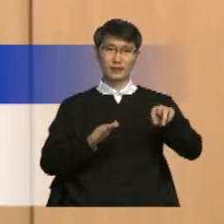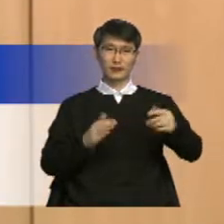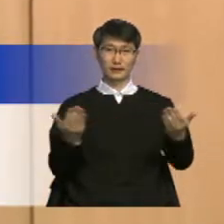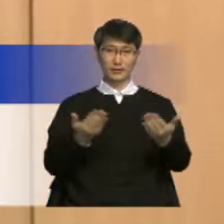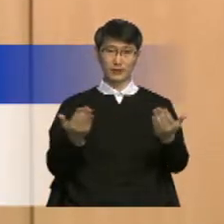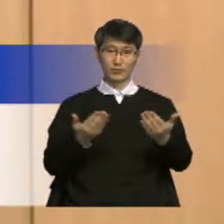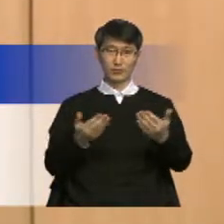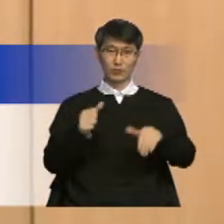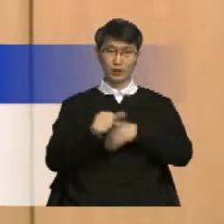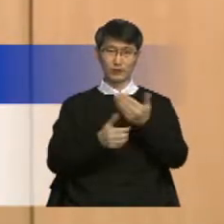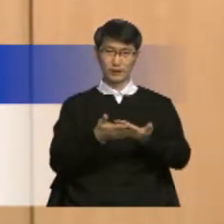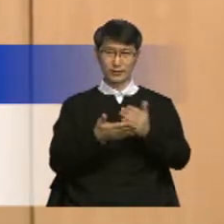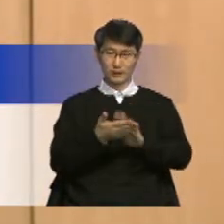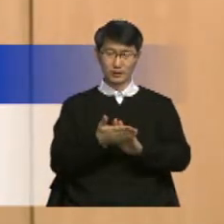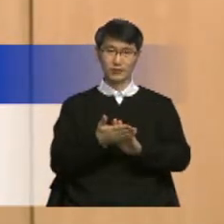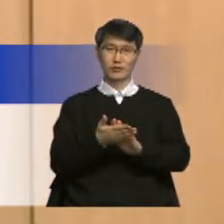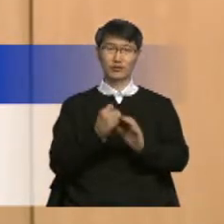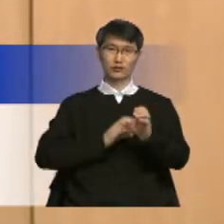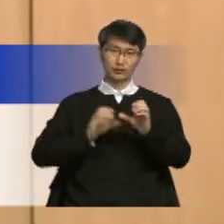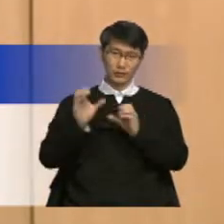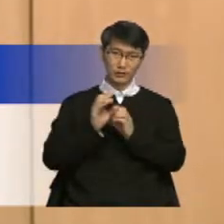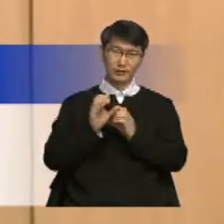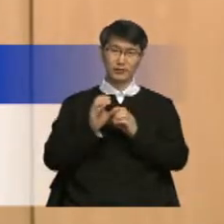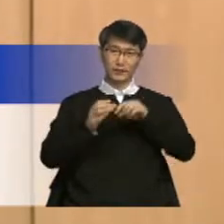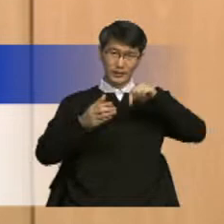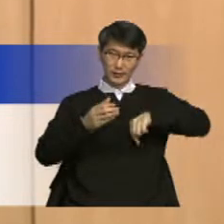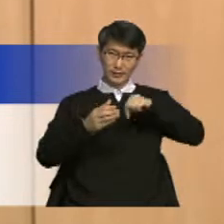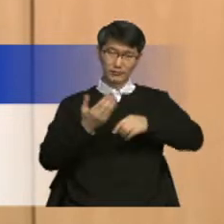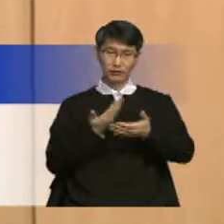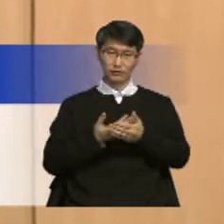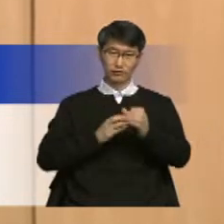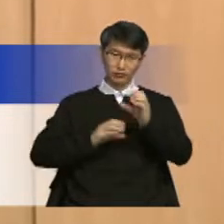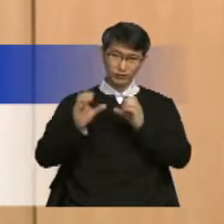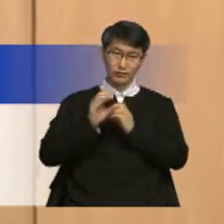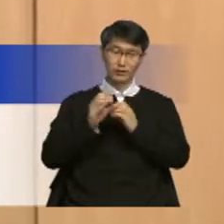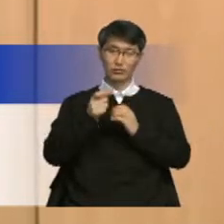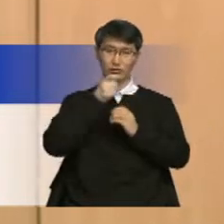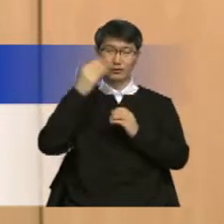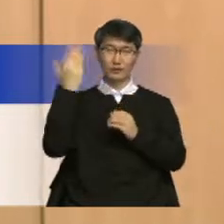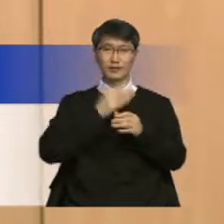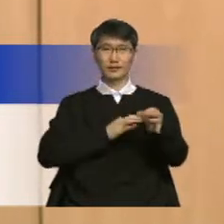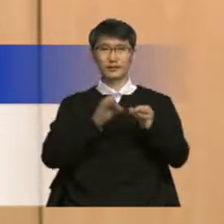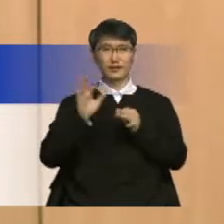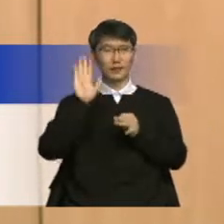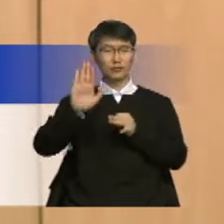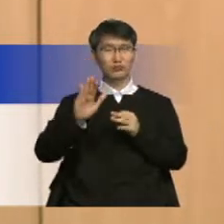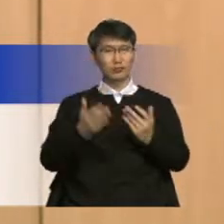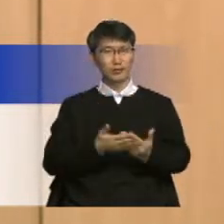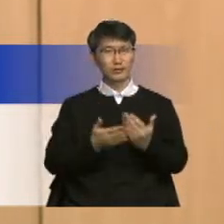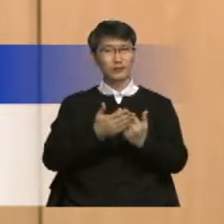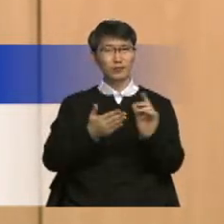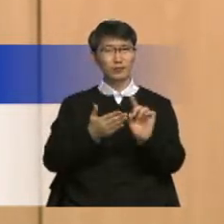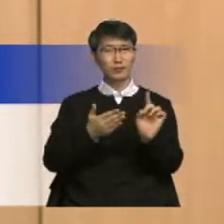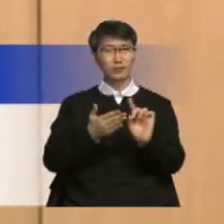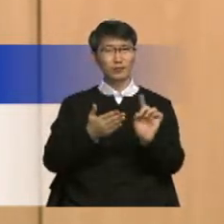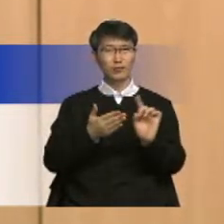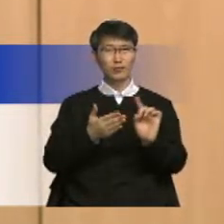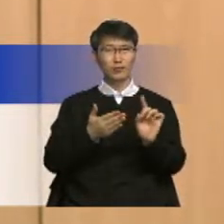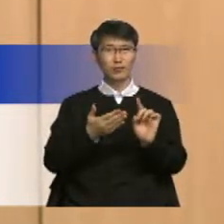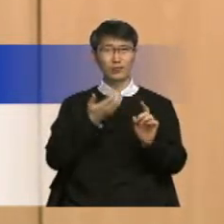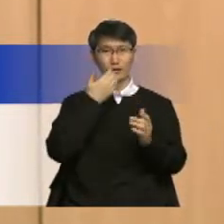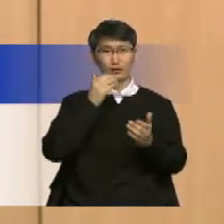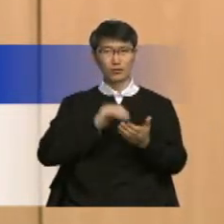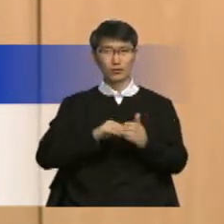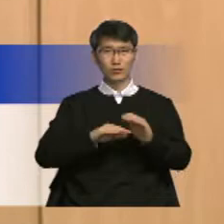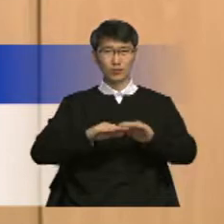개선 플러스 하드 웹브라우저 소프트웨어 앞으로 양평 물맑은 시장의 향후 에 어떻게 나갈 수 있는 어떤 초소 외에